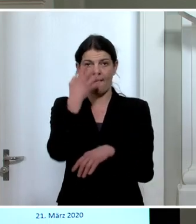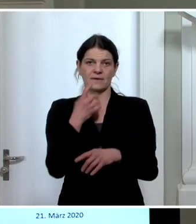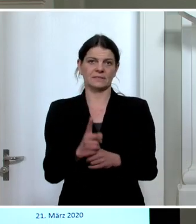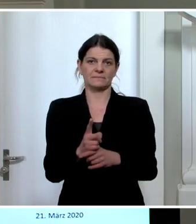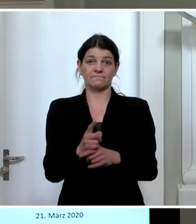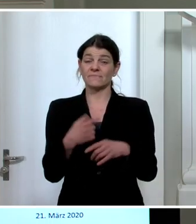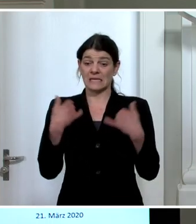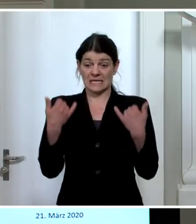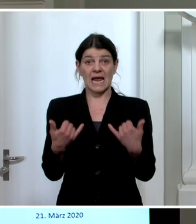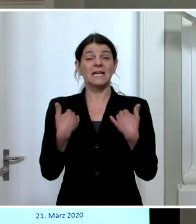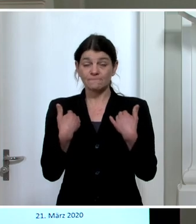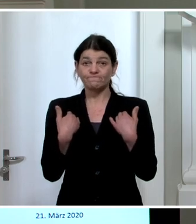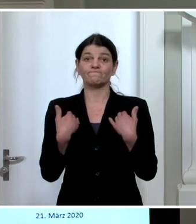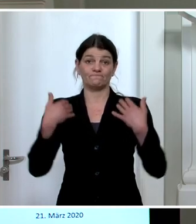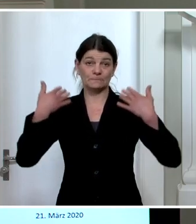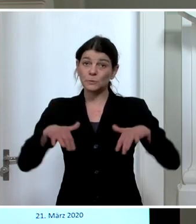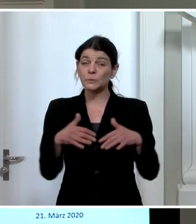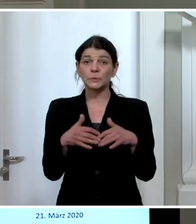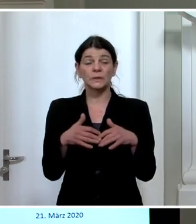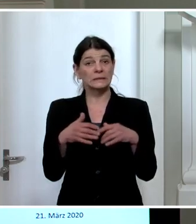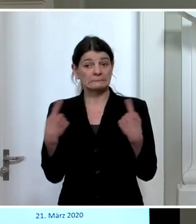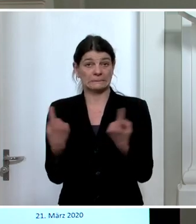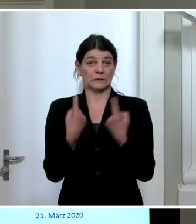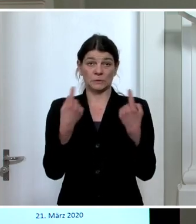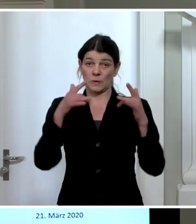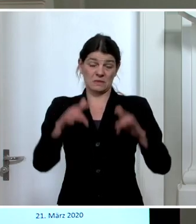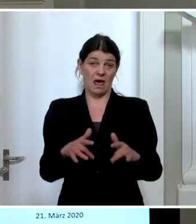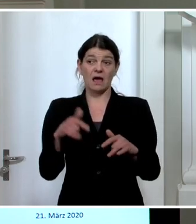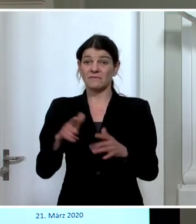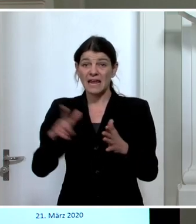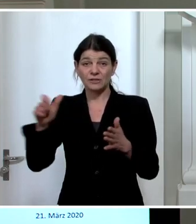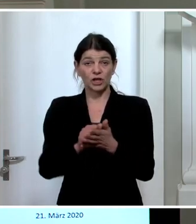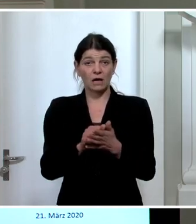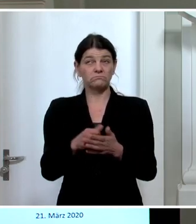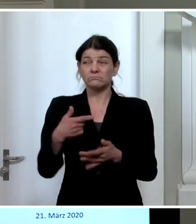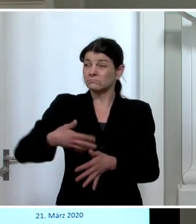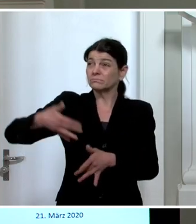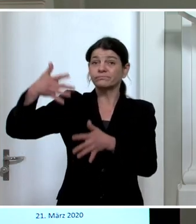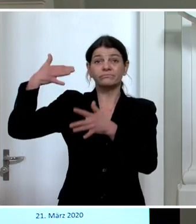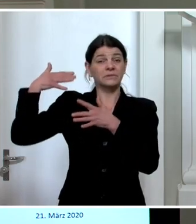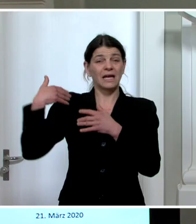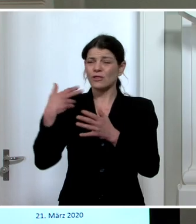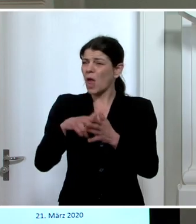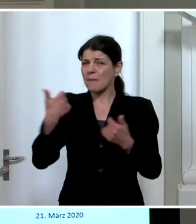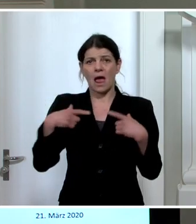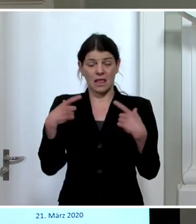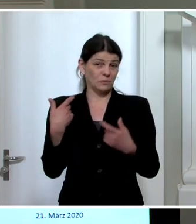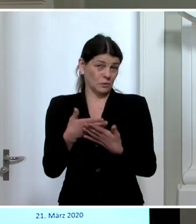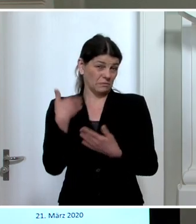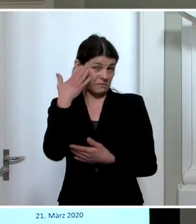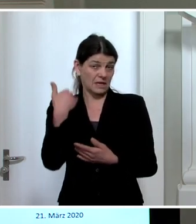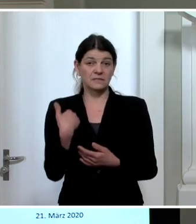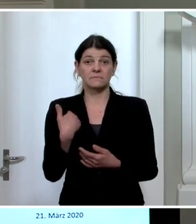Wir befinden uns in einer außerordentlichen Lage in diesem Land, wie wir sie meines Wissens noch nie erlebt haben. Es ist